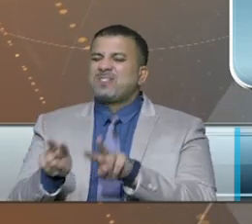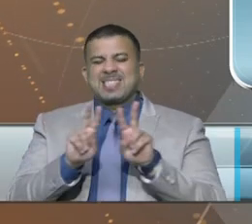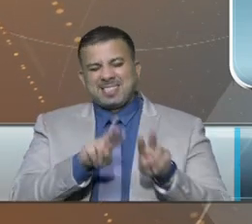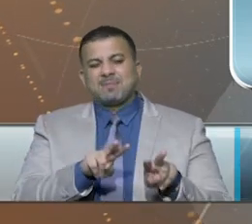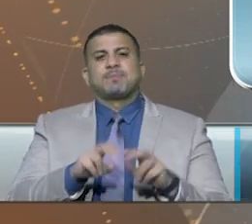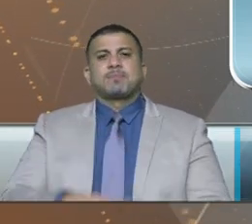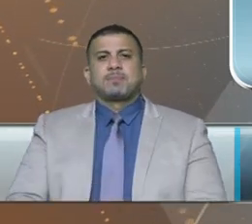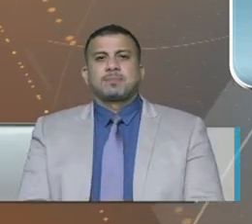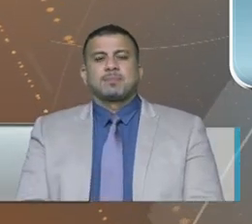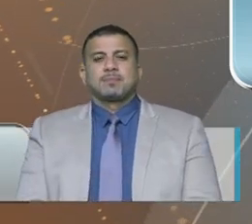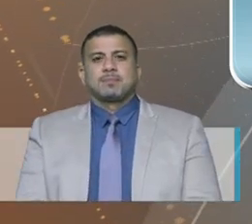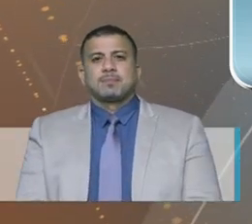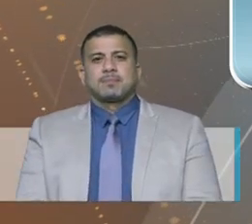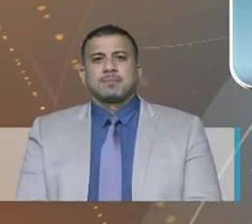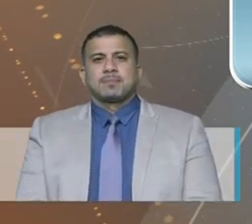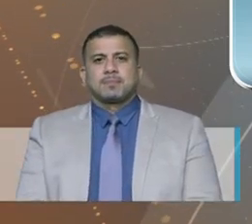تهنئه مماثلتين